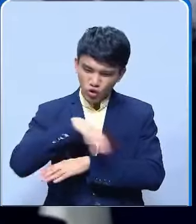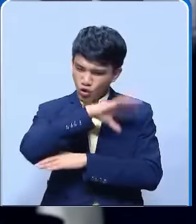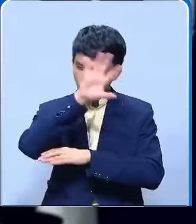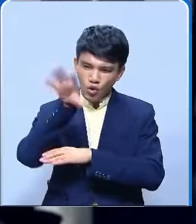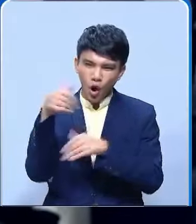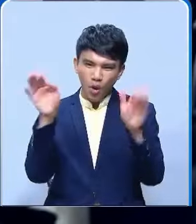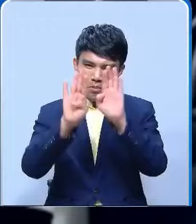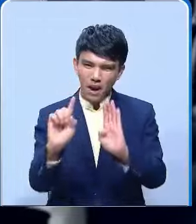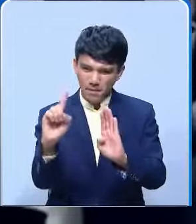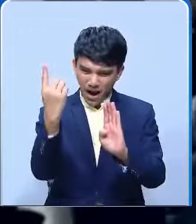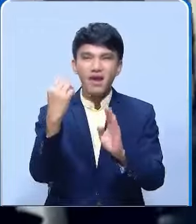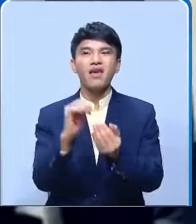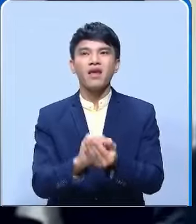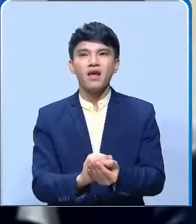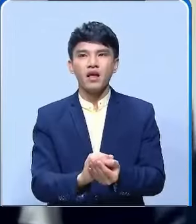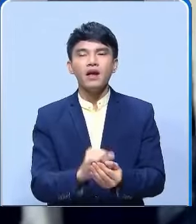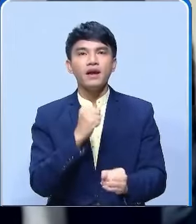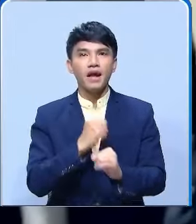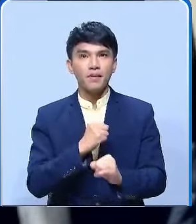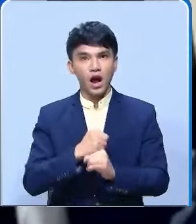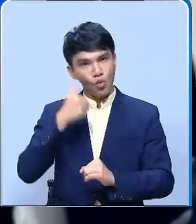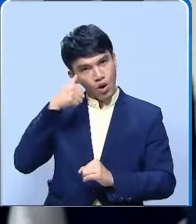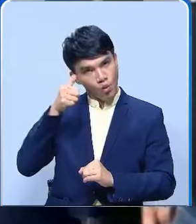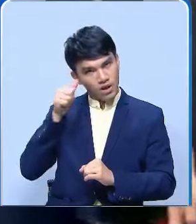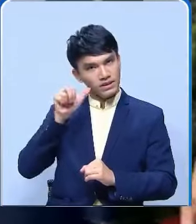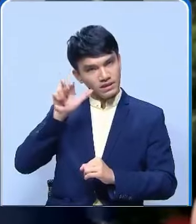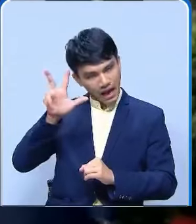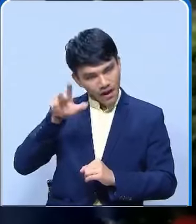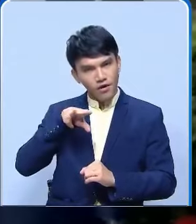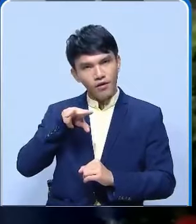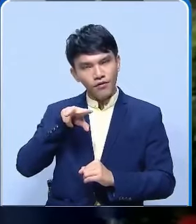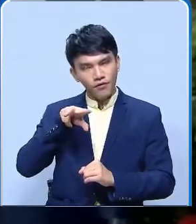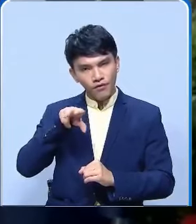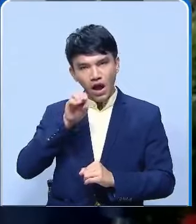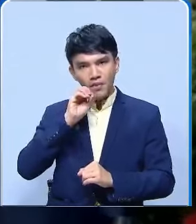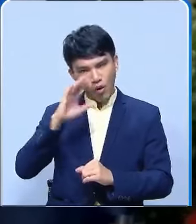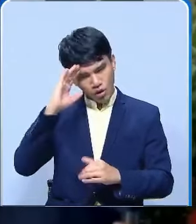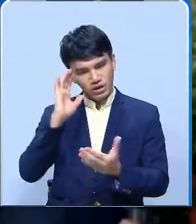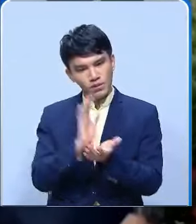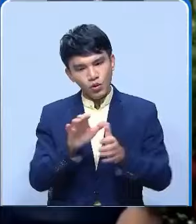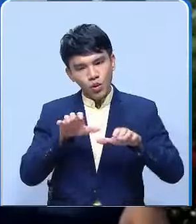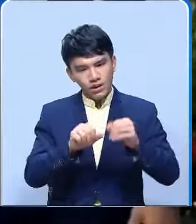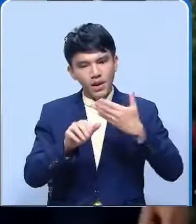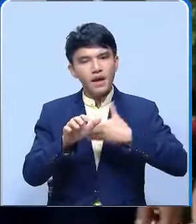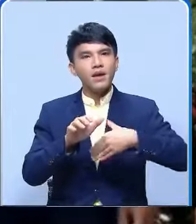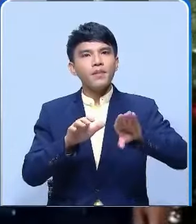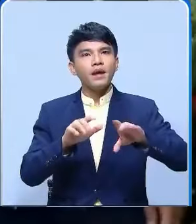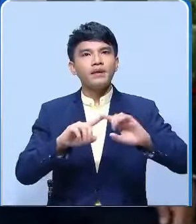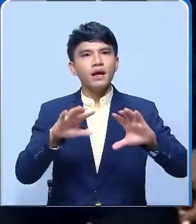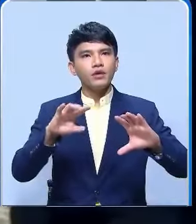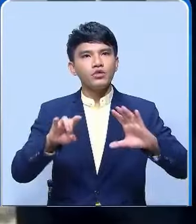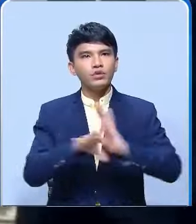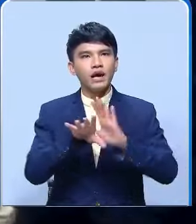ทำงานได้เพียง3วันนายต่ออดีตแฟนคู่กรณีทักมาบอกว่าตำรวจกำลังตามจับให้หนีไปแต่สุดท้ายก็ถูกจับซะก่อน